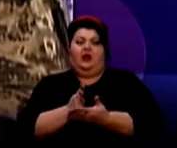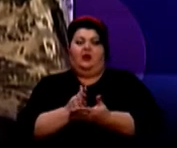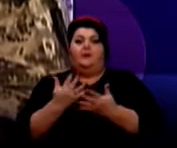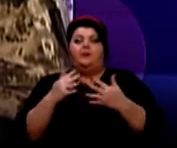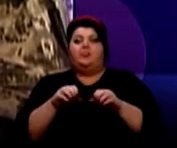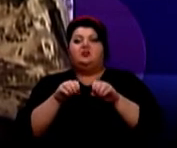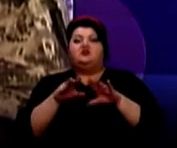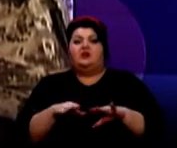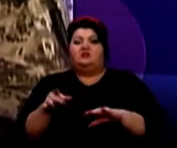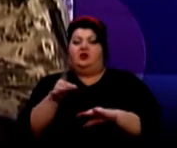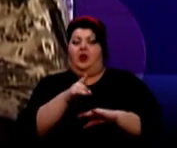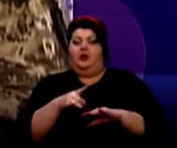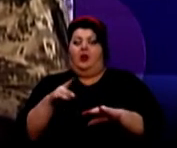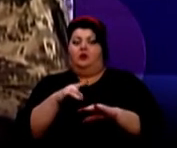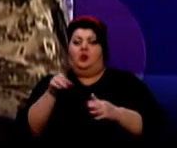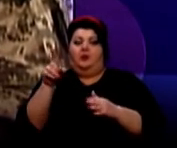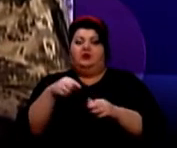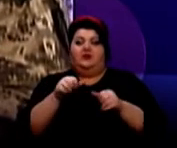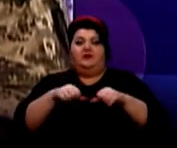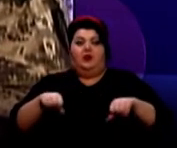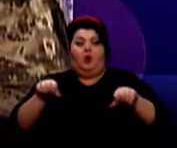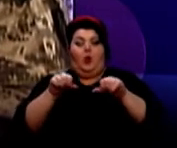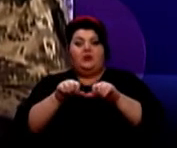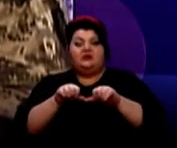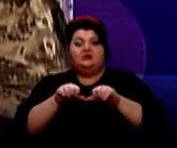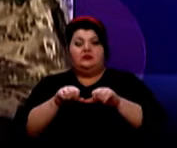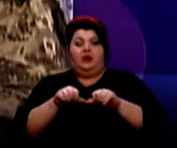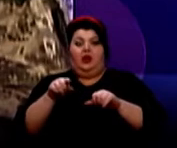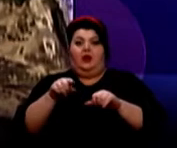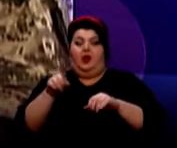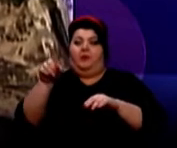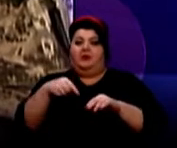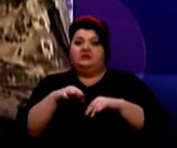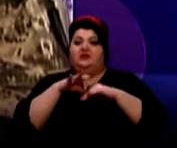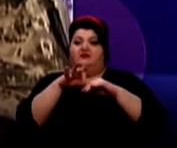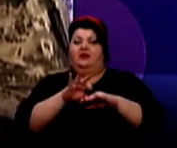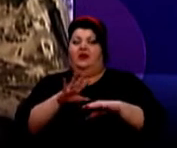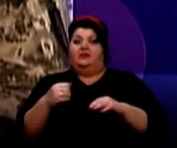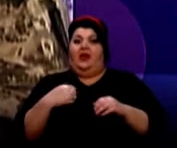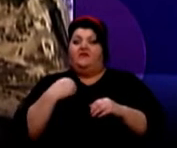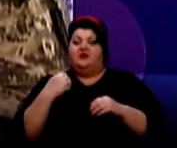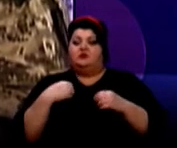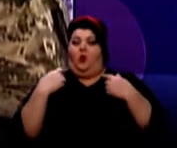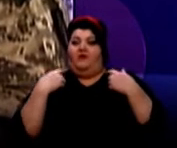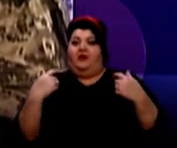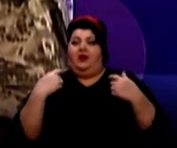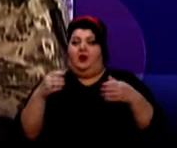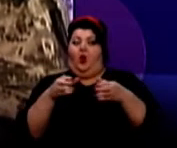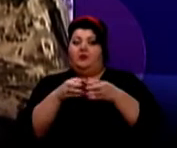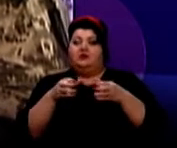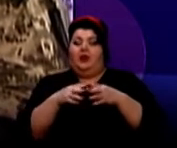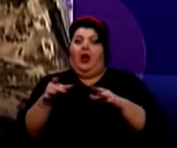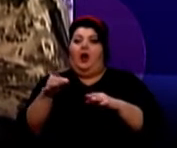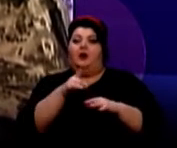рішенням районної призовної комісії, я хочу звернути, що призив здійснює не військовий комісаріат, а районні